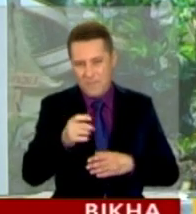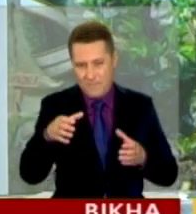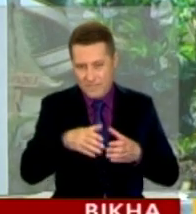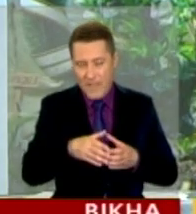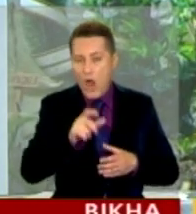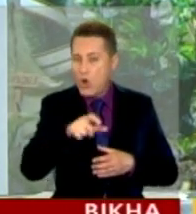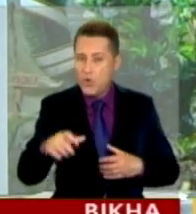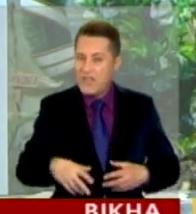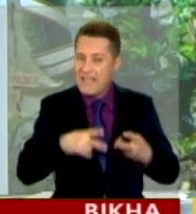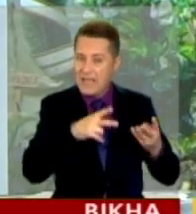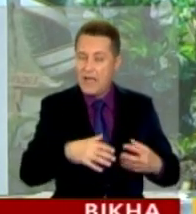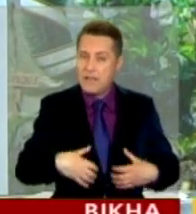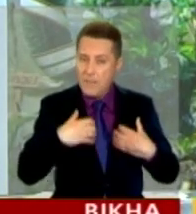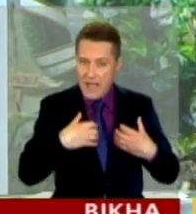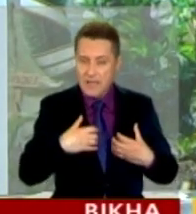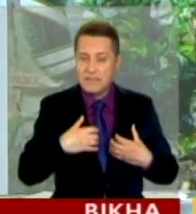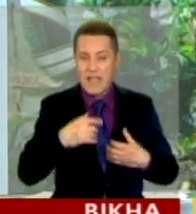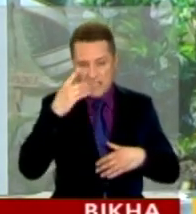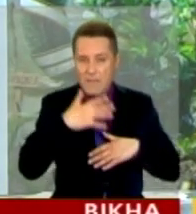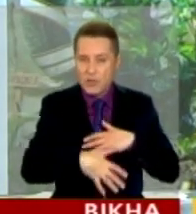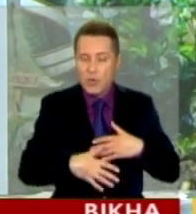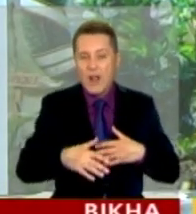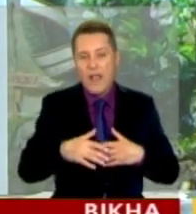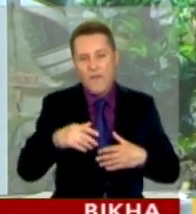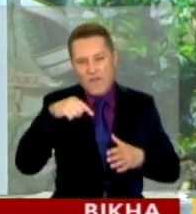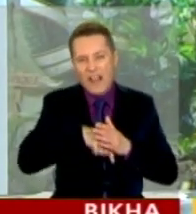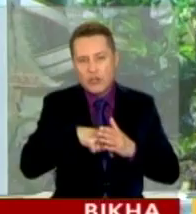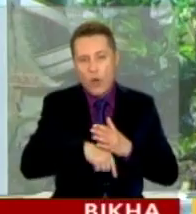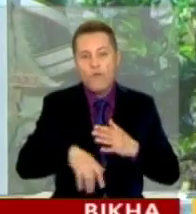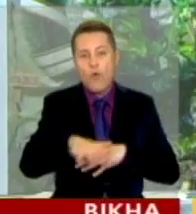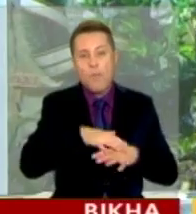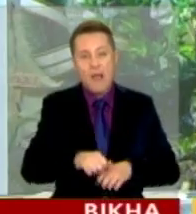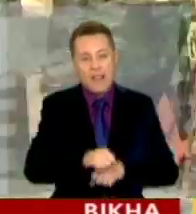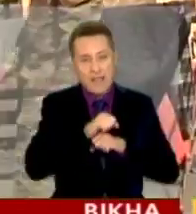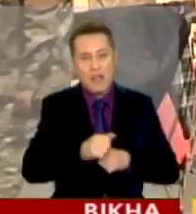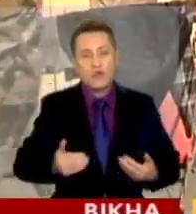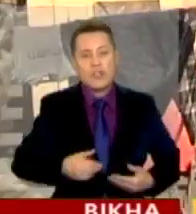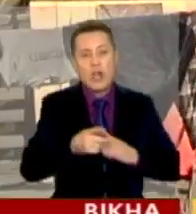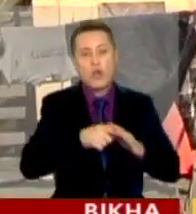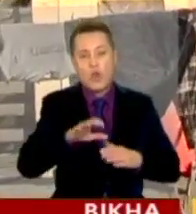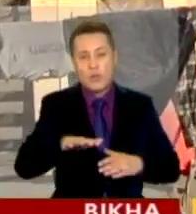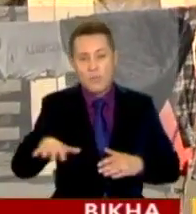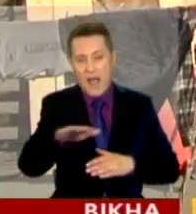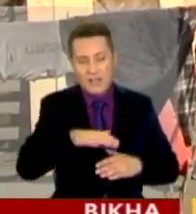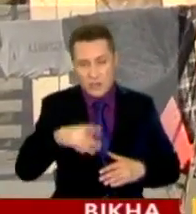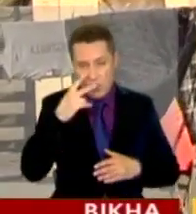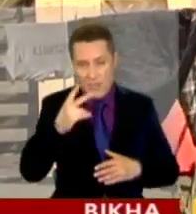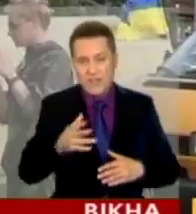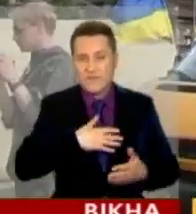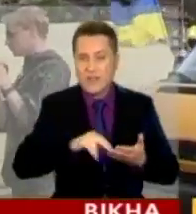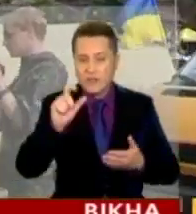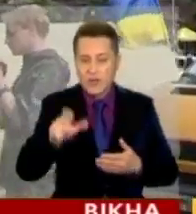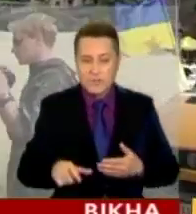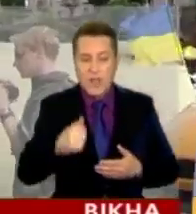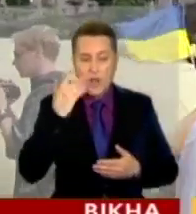просто бояться. Чи збагнули філософію Майдану жителі Донбасу, бачив Борис Сачалко. Коли мама Дмитра з Маріуполя дізналася, що він